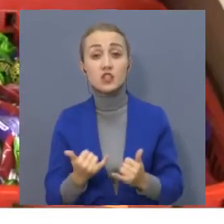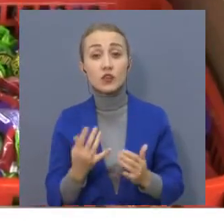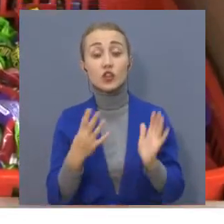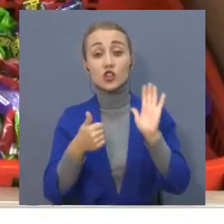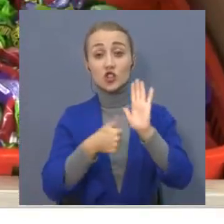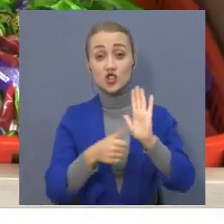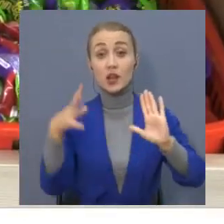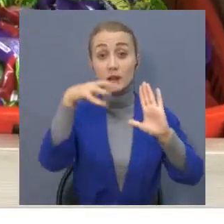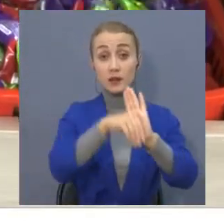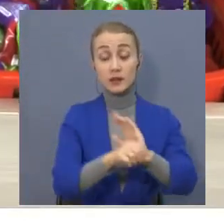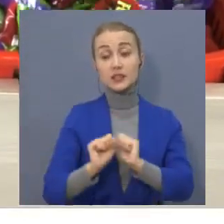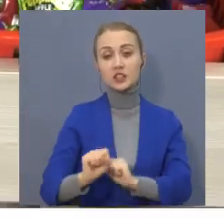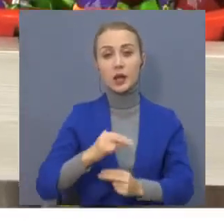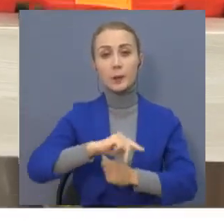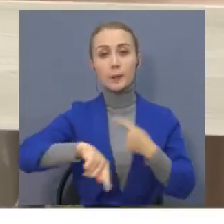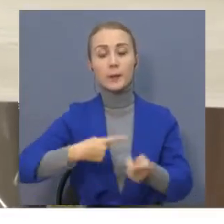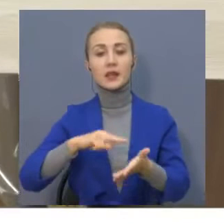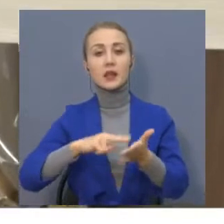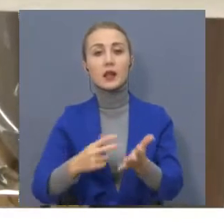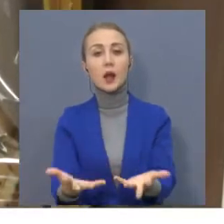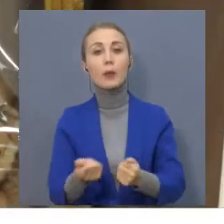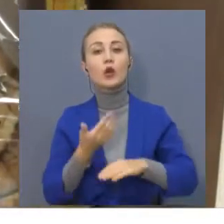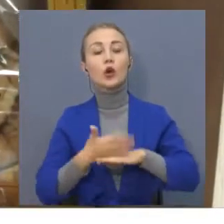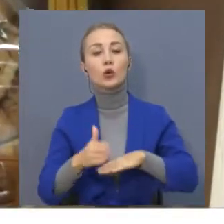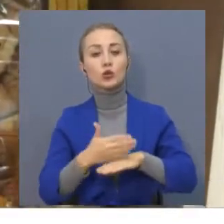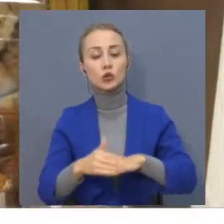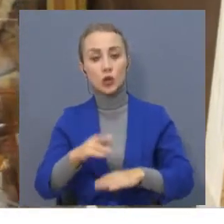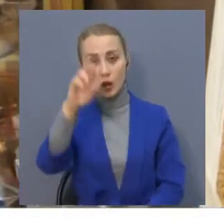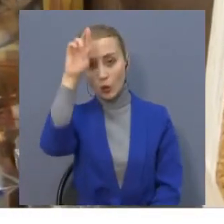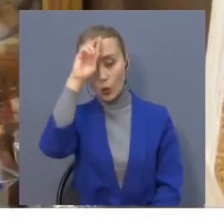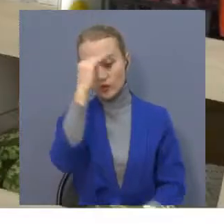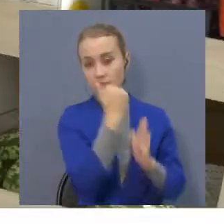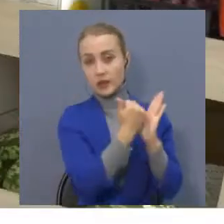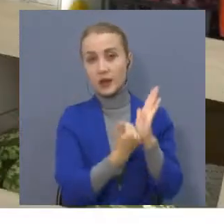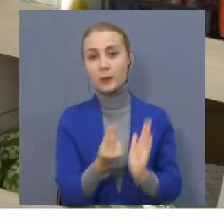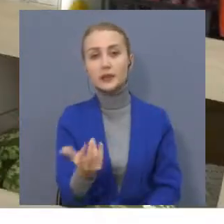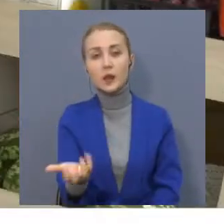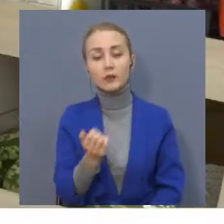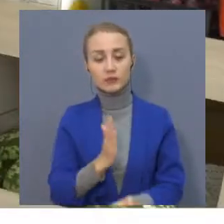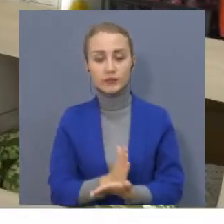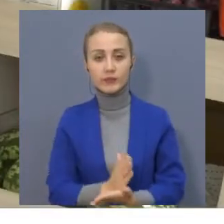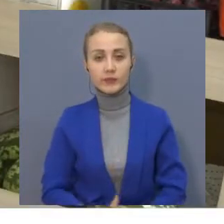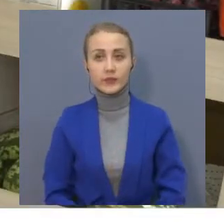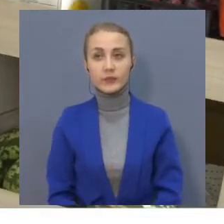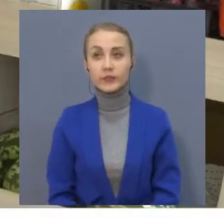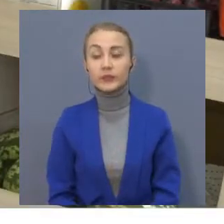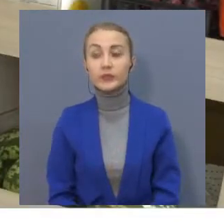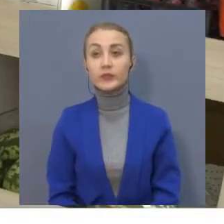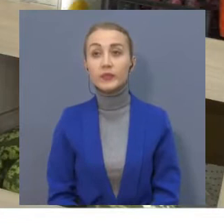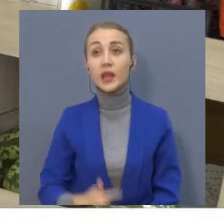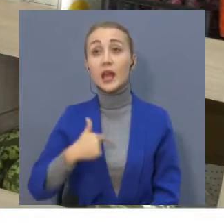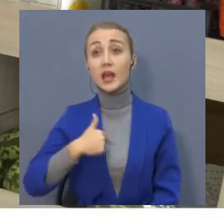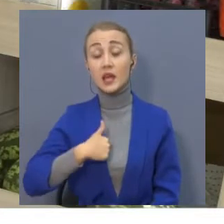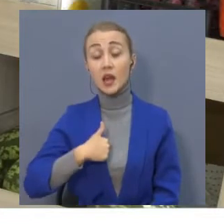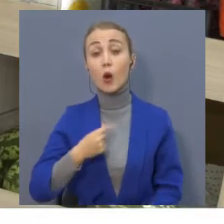жеткізген. 200 айлық есептік көрсеткіш аясында, яғни 555600 теңгелік грантқа ие болды. Осы дүкенге керекті барлық